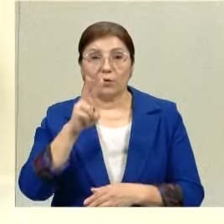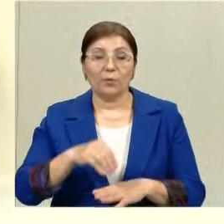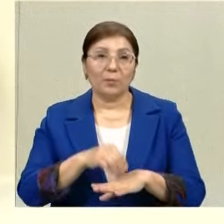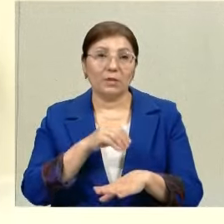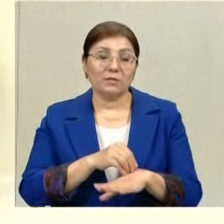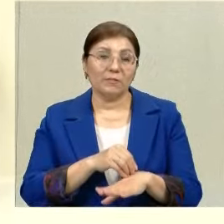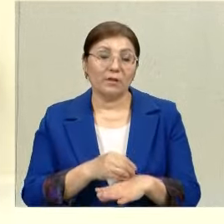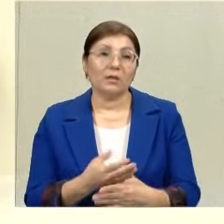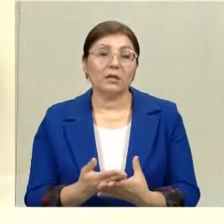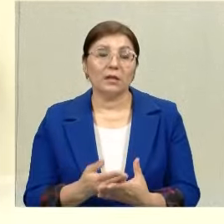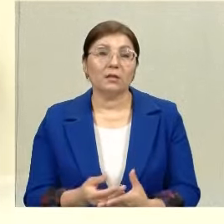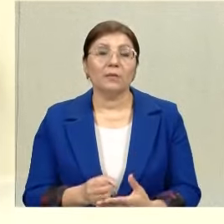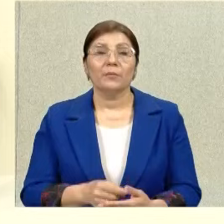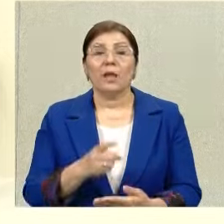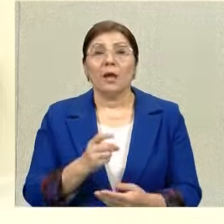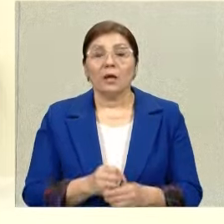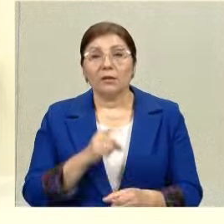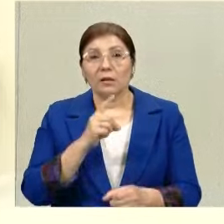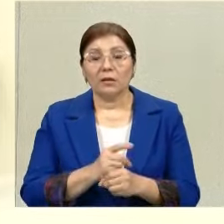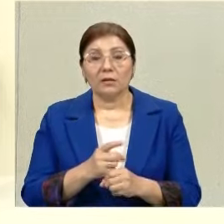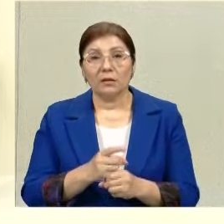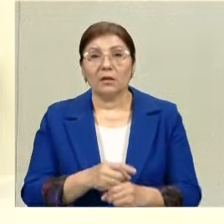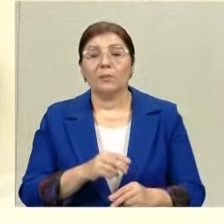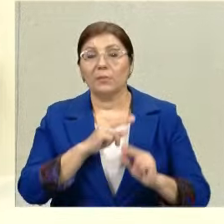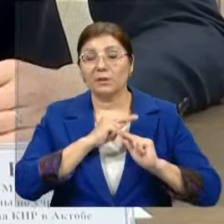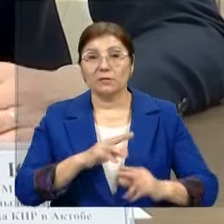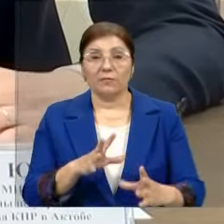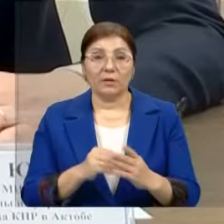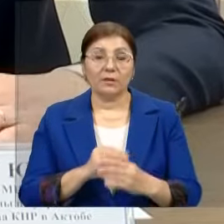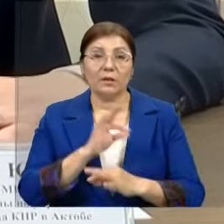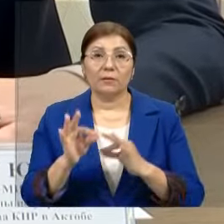сообщество Китая расширить свое участие в совместных проектах.